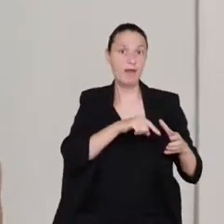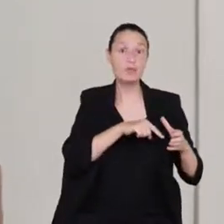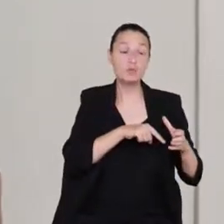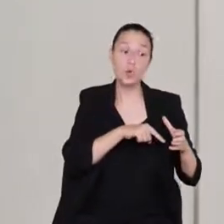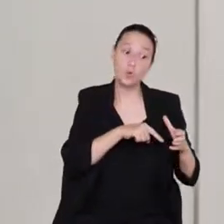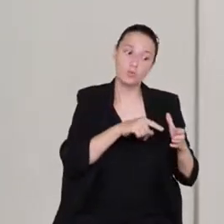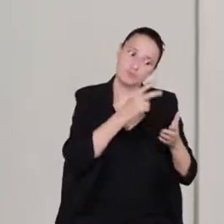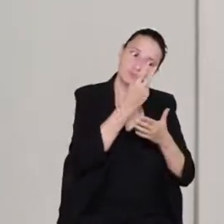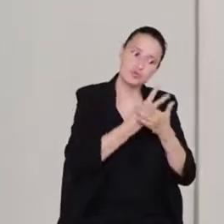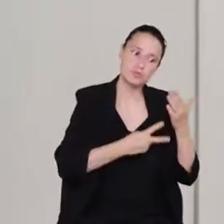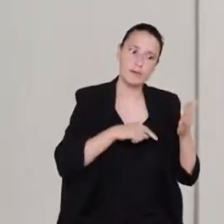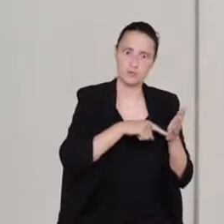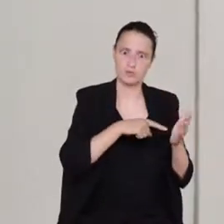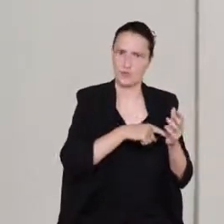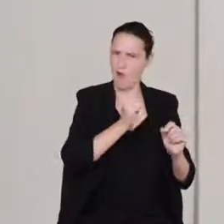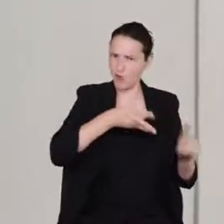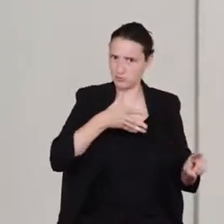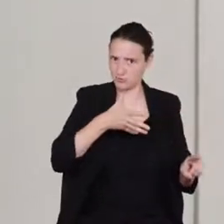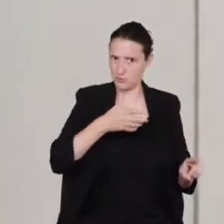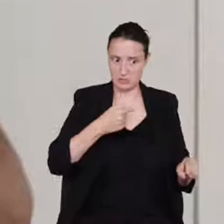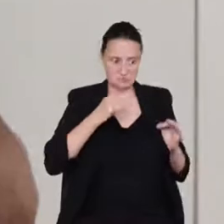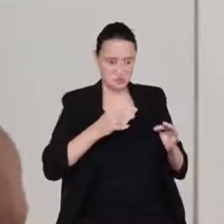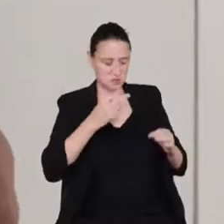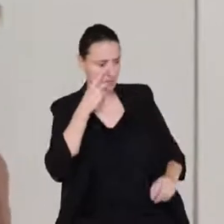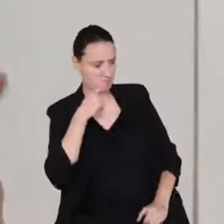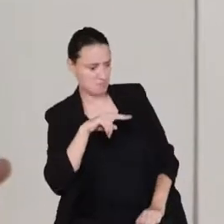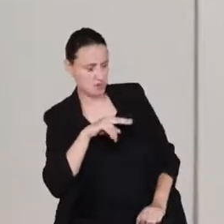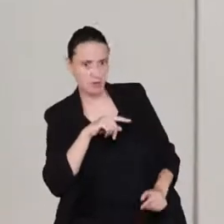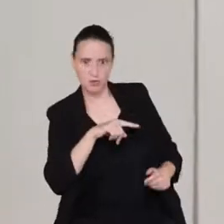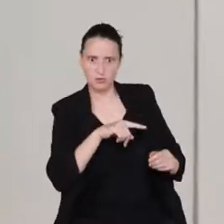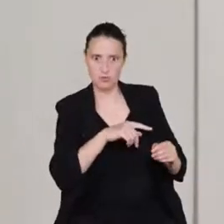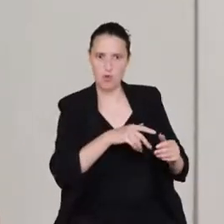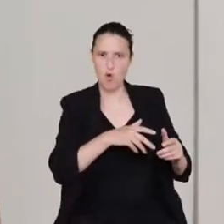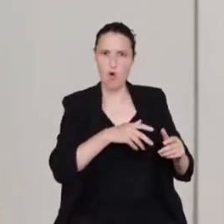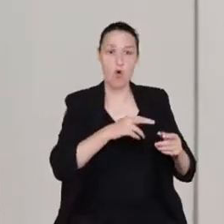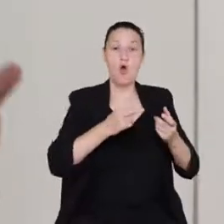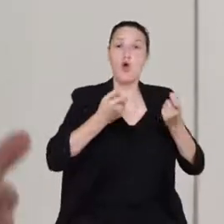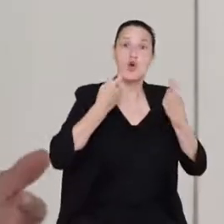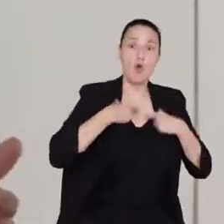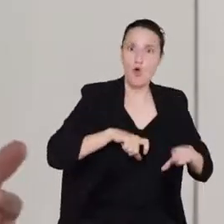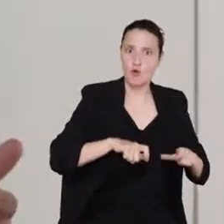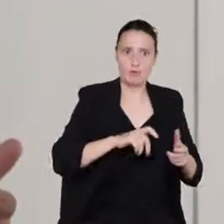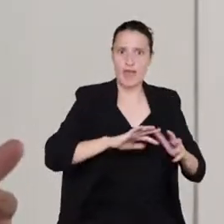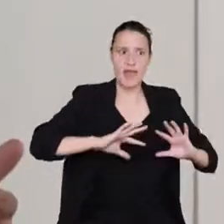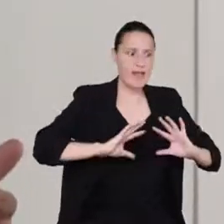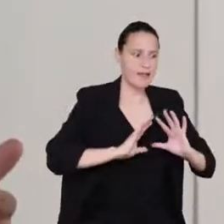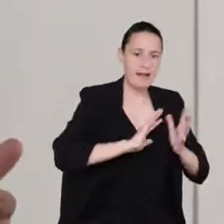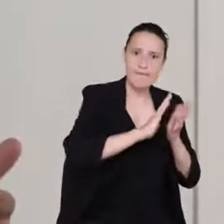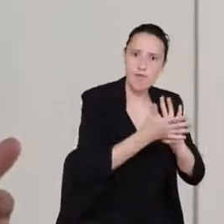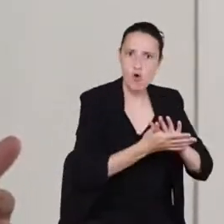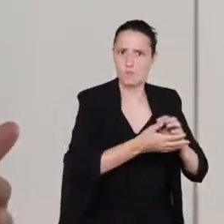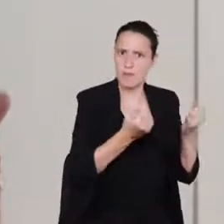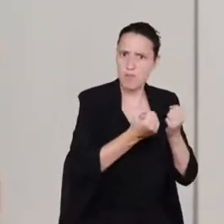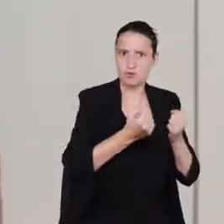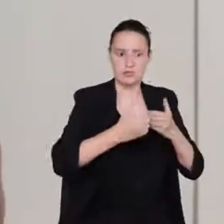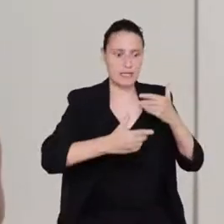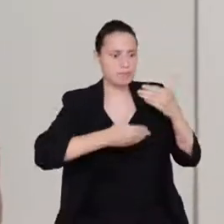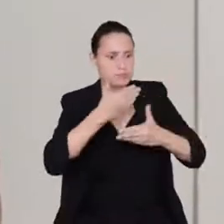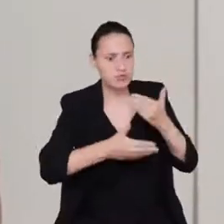no to on jest niesłychanie radykalny z dzisiejszego punktu widzenia. On zakłada radykalną reformę rolną, nacjonalizację kluczowych gałęzi